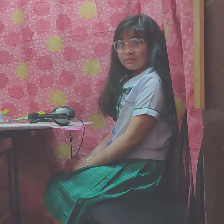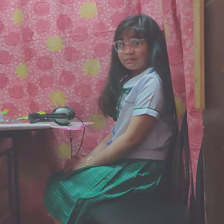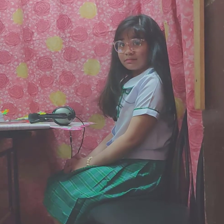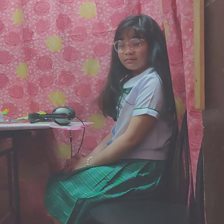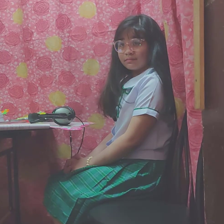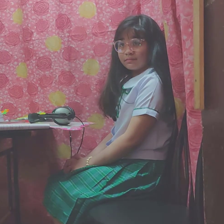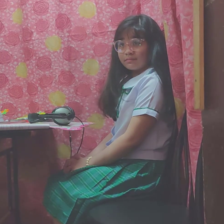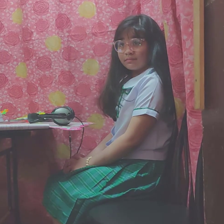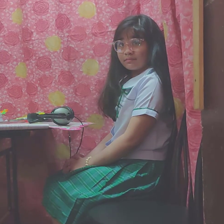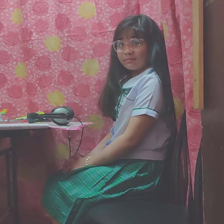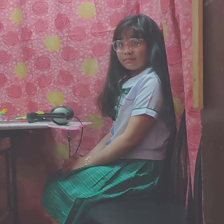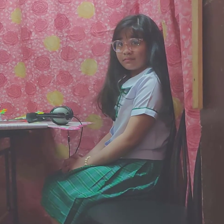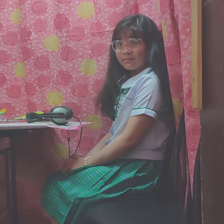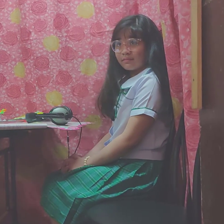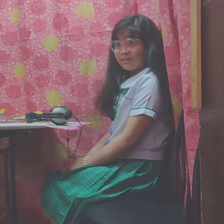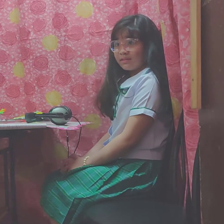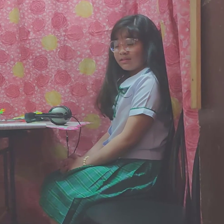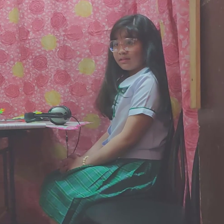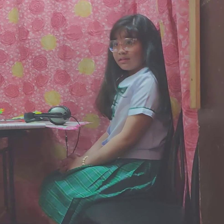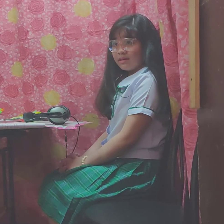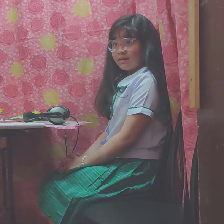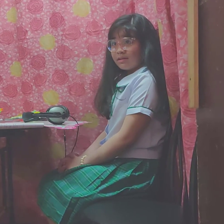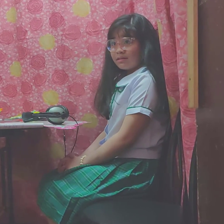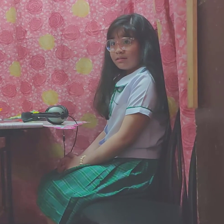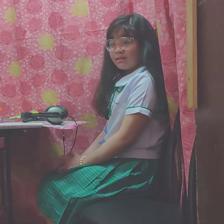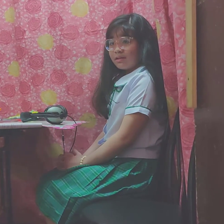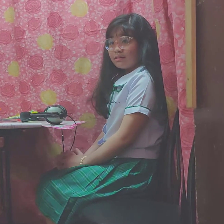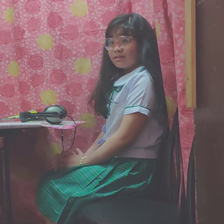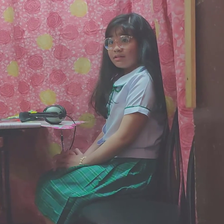mo naiintindihan yung lesson, paano mo sinasagutan anak?